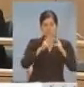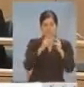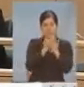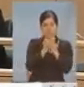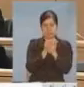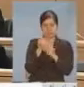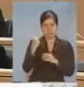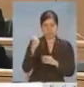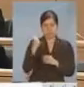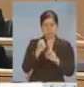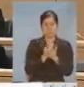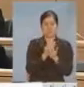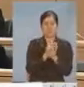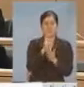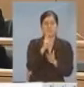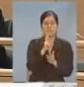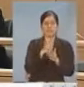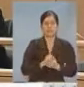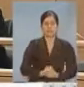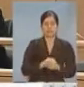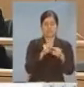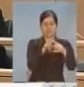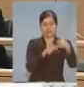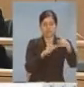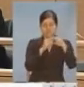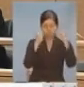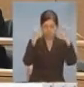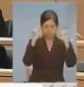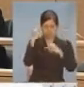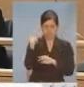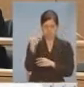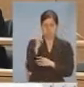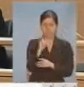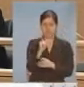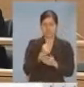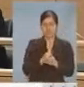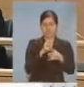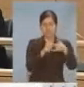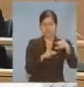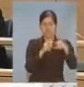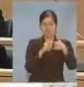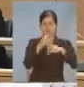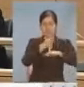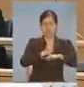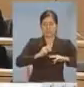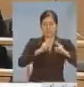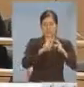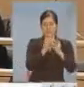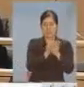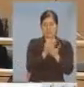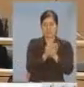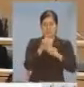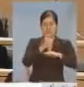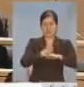ที่นางสาวยิ่งลักษณ์ชินวัตรในฐานะนายกรัฐมนตรีนายกิติรัตน์นรนองในฐานะรัฐมนตรีว่าการกระทรวงการคลังและนายชัดชา